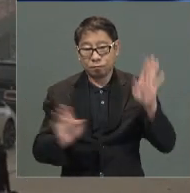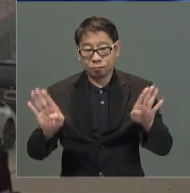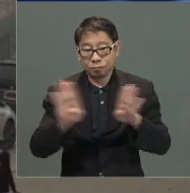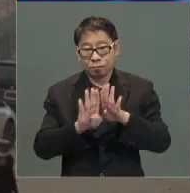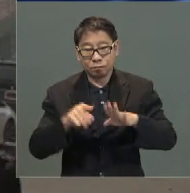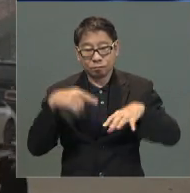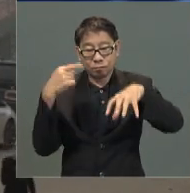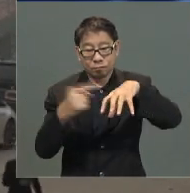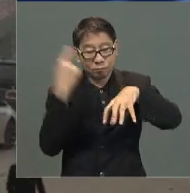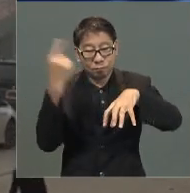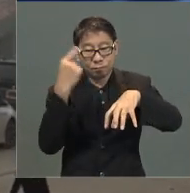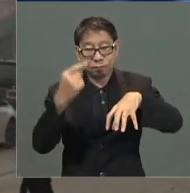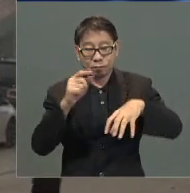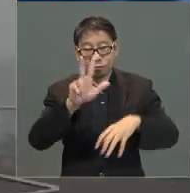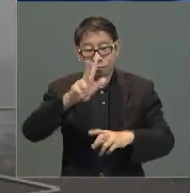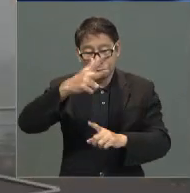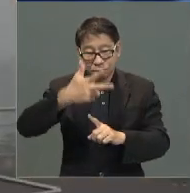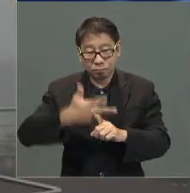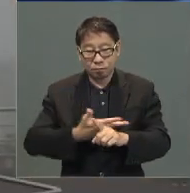แต่หลังจากที่คณะกรรมการควบคุมโรคอำเภอเบตงได้ประกาศปิดสถานที่ท่องเที่ยวทางธรรมชาติในพื้นที่ตลอด3